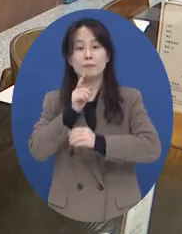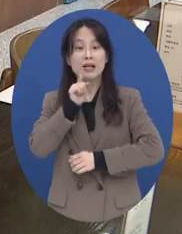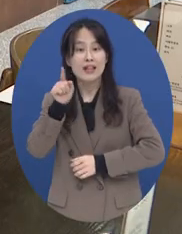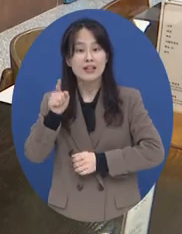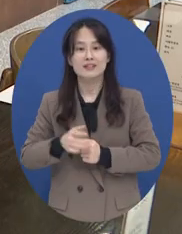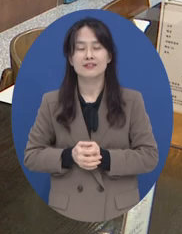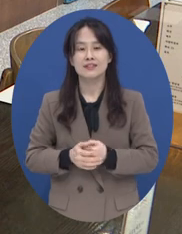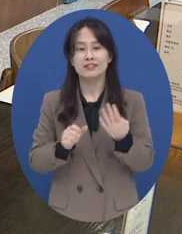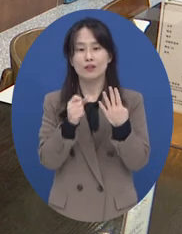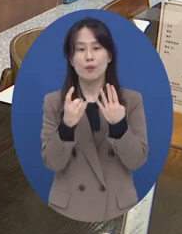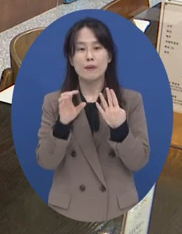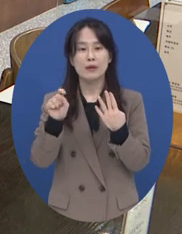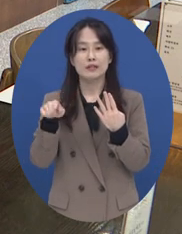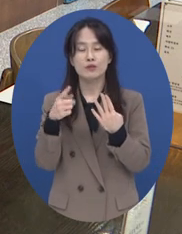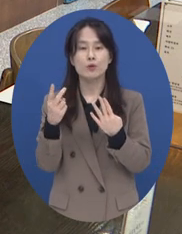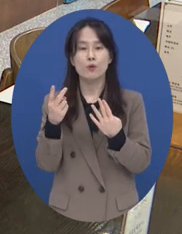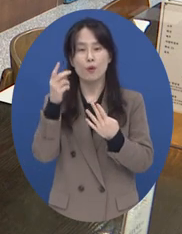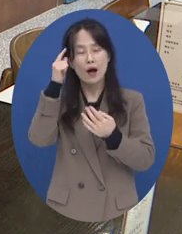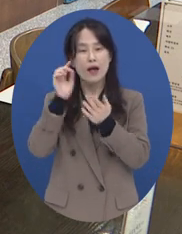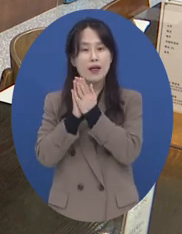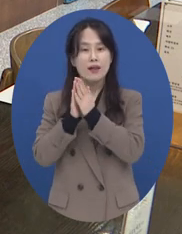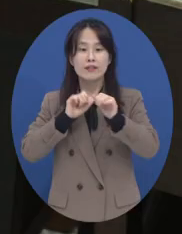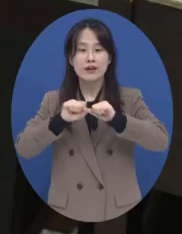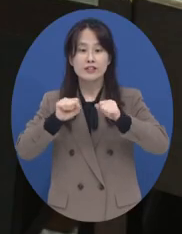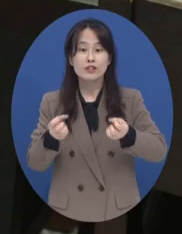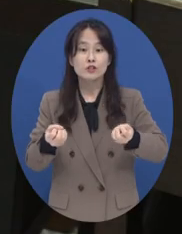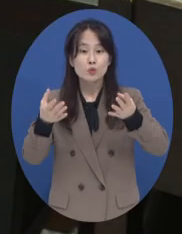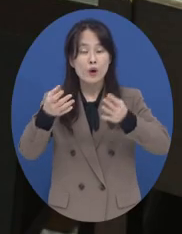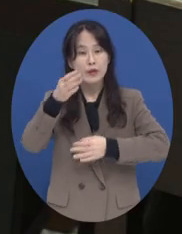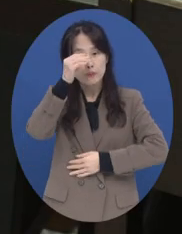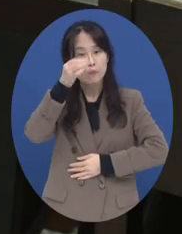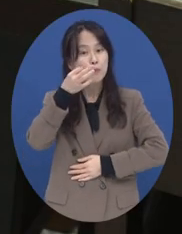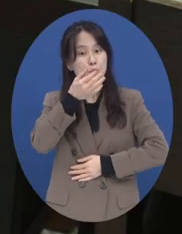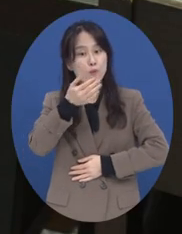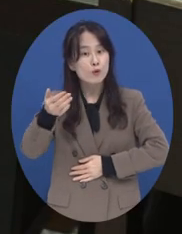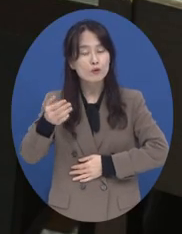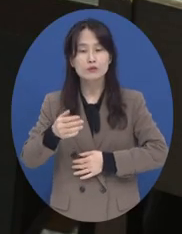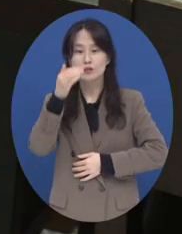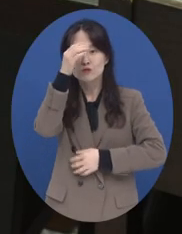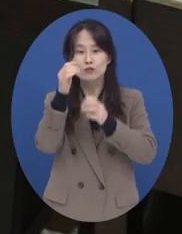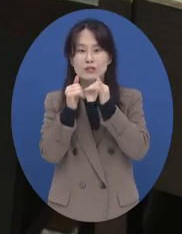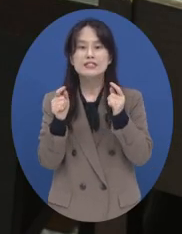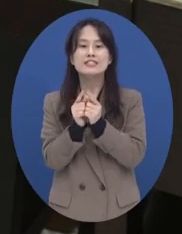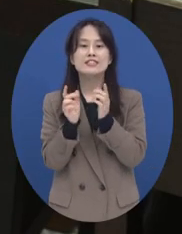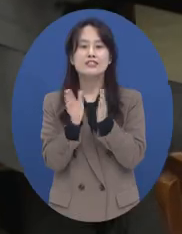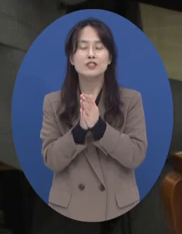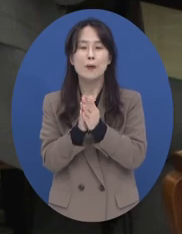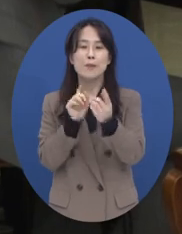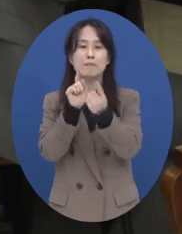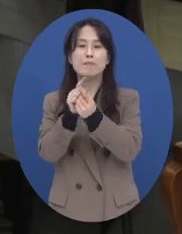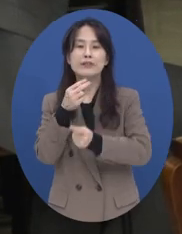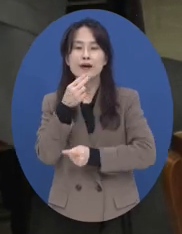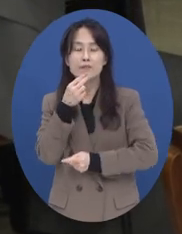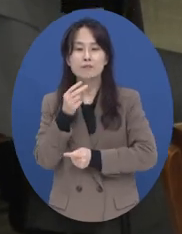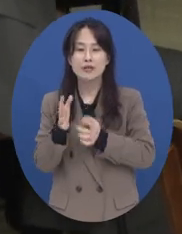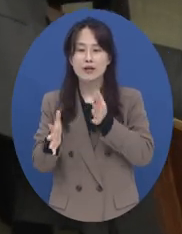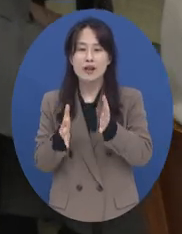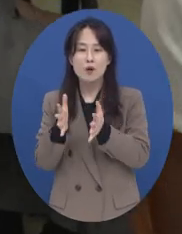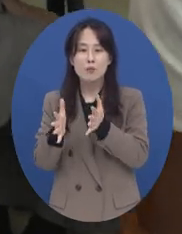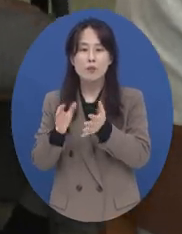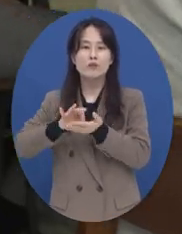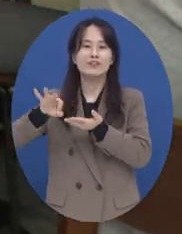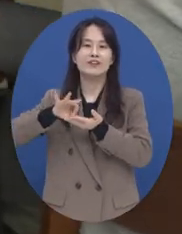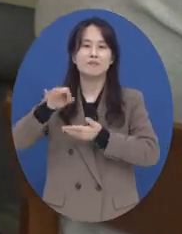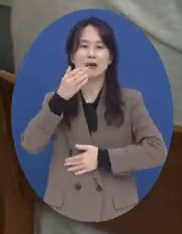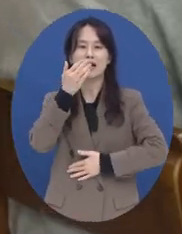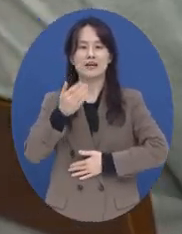중입니다. 제4회 판교 자율주행 모빌리티 쇼에서 열린 시연 행사로 관람객들이 직접 비대면 자율주행 서빙 로봇을